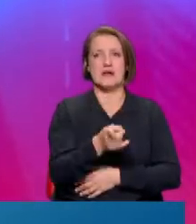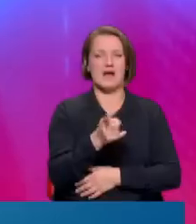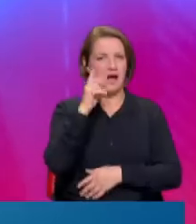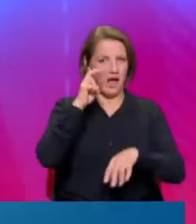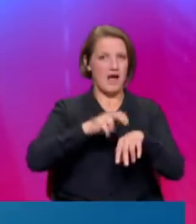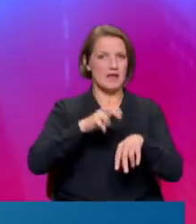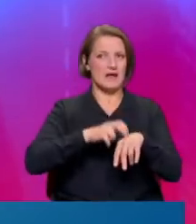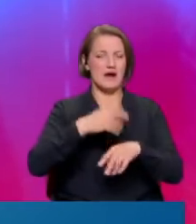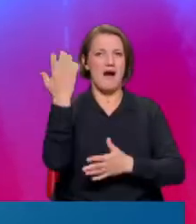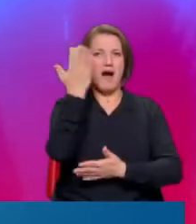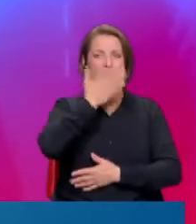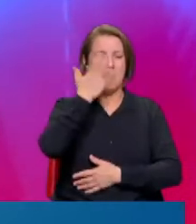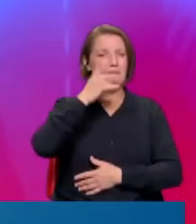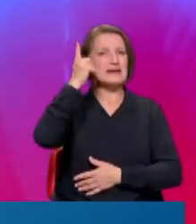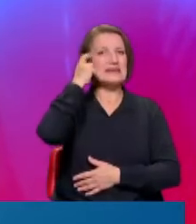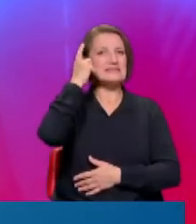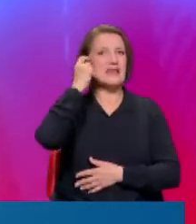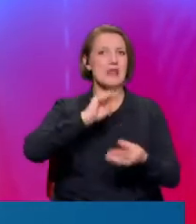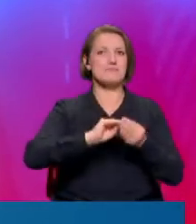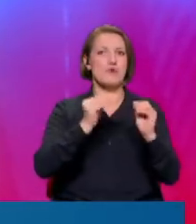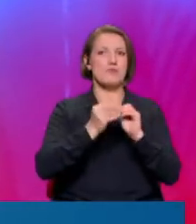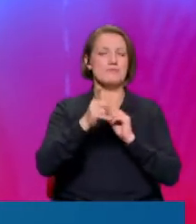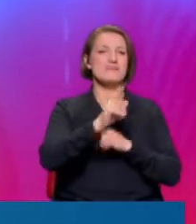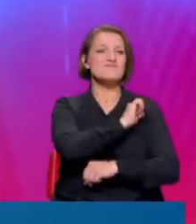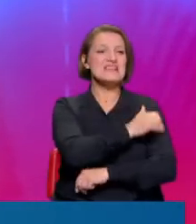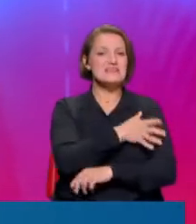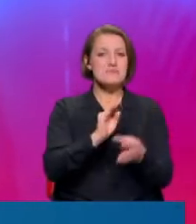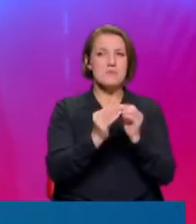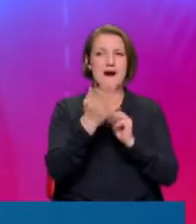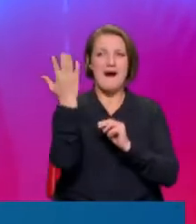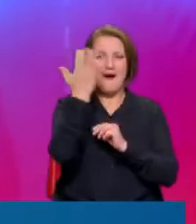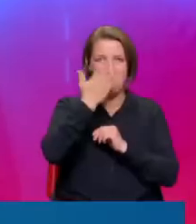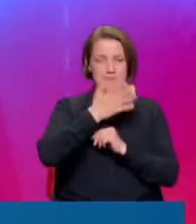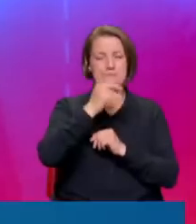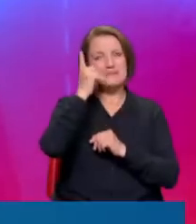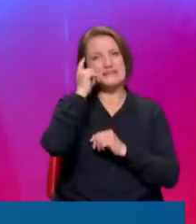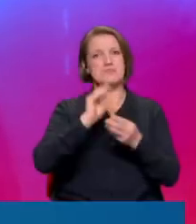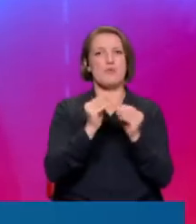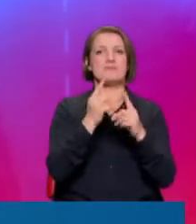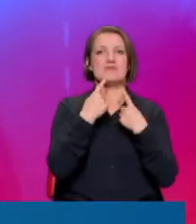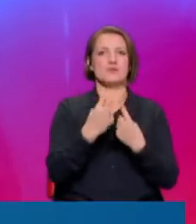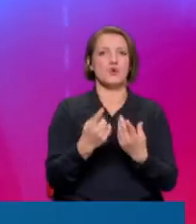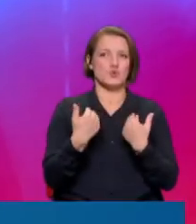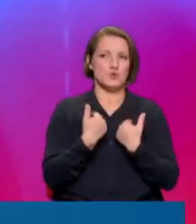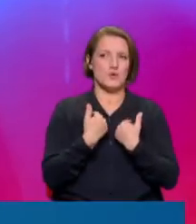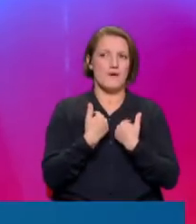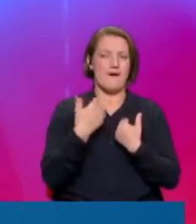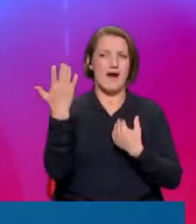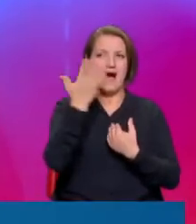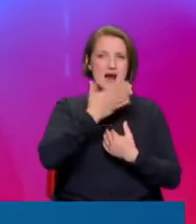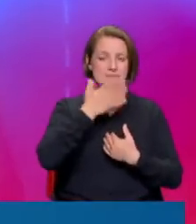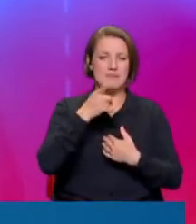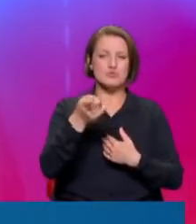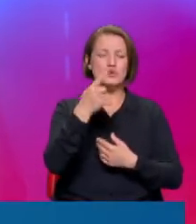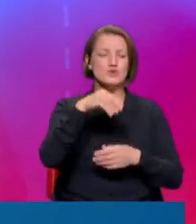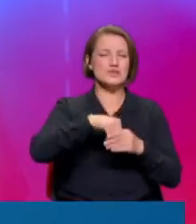hatırlarsınız Arap İsrail sorunu derdik bu Filistin sorununa Arap İsrail sorunu ve Araplar bunun için koalisyon